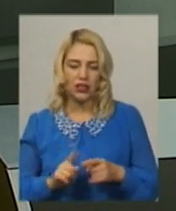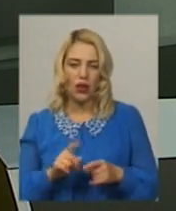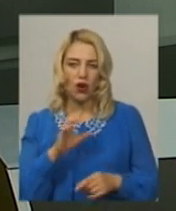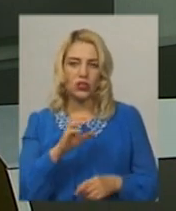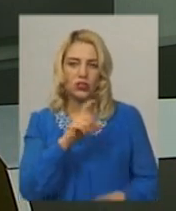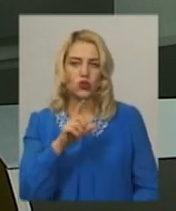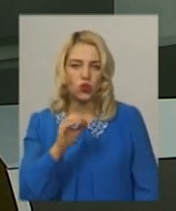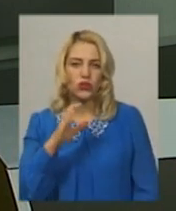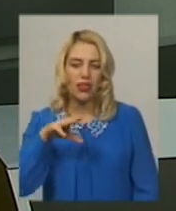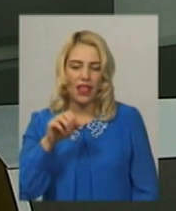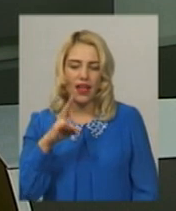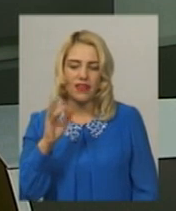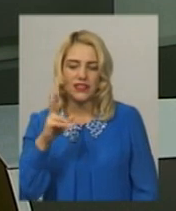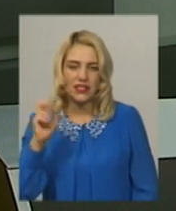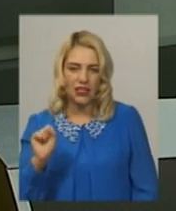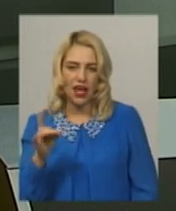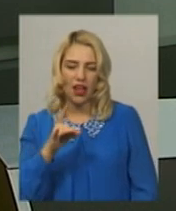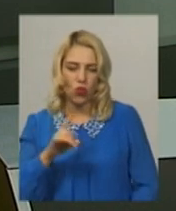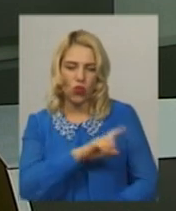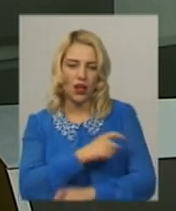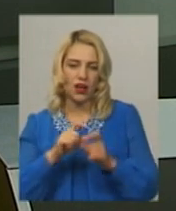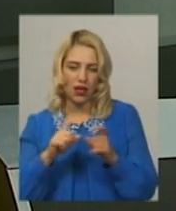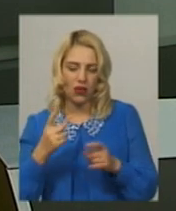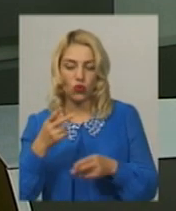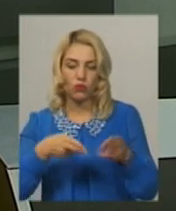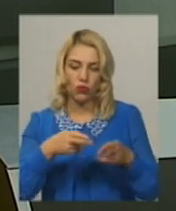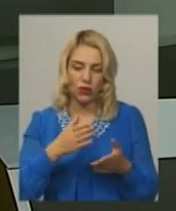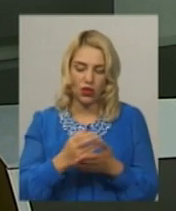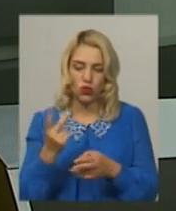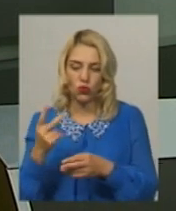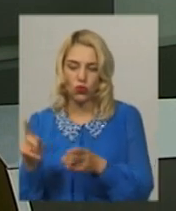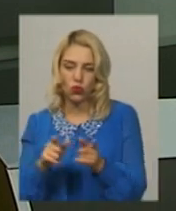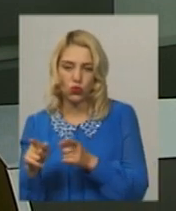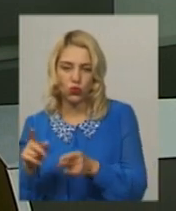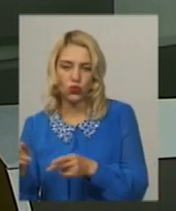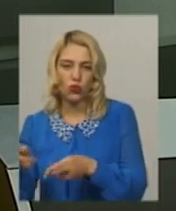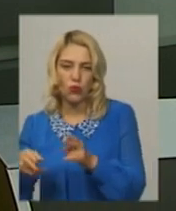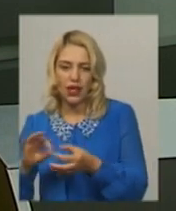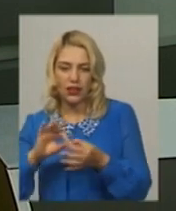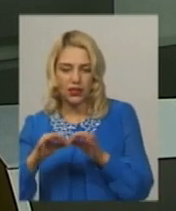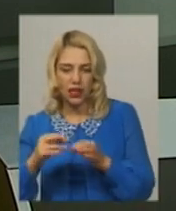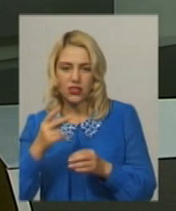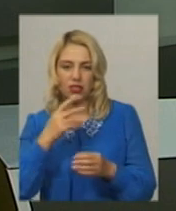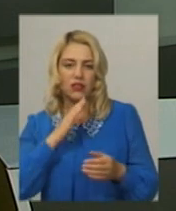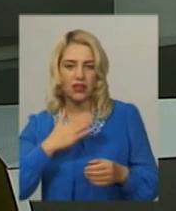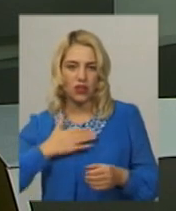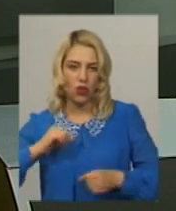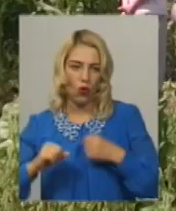Завстанівської районної лікарні. Одного прооперували, другого готують до операції. Детальніше у сюжеті наших колег з